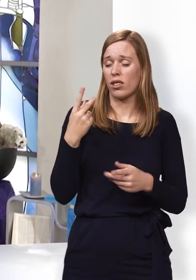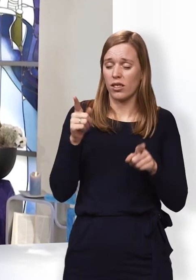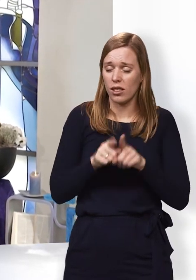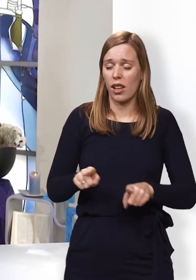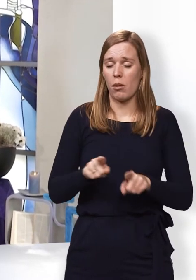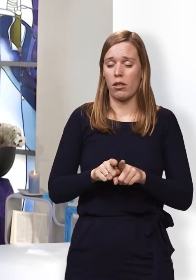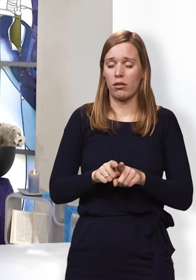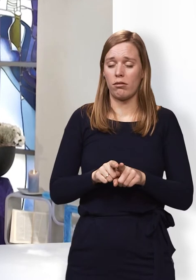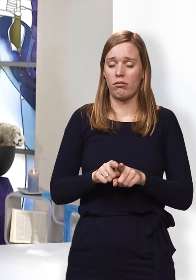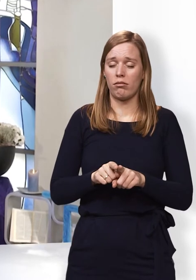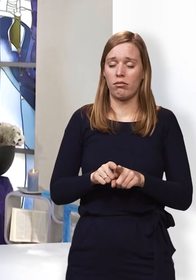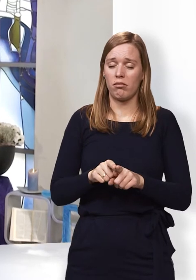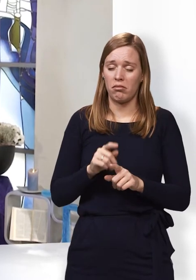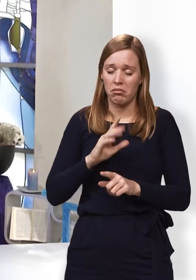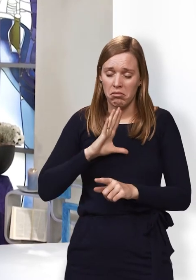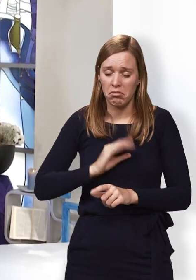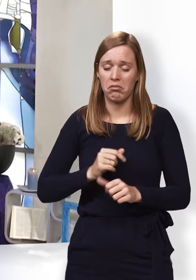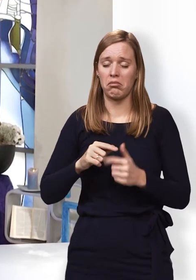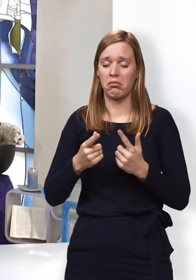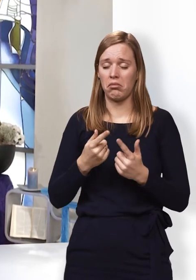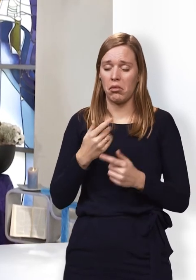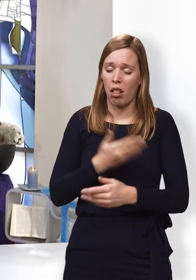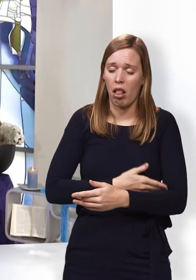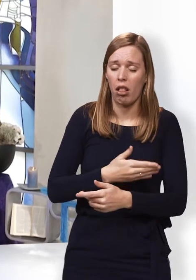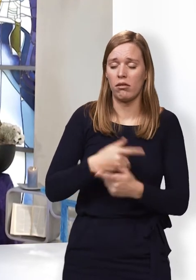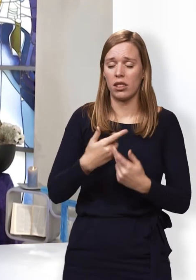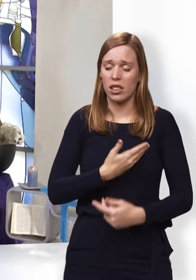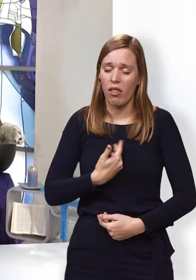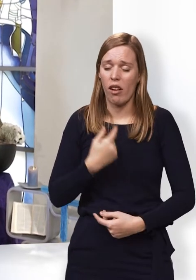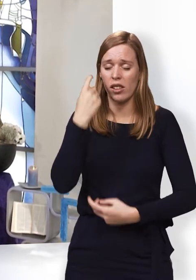kleinmütig, träge, zweifelnd, sorgenvoll, ängstlich.